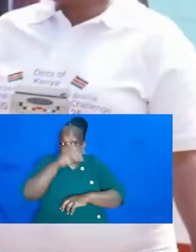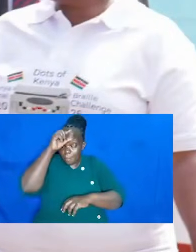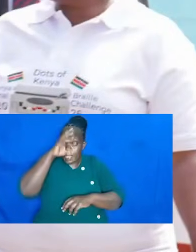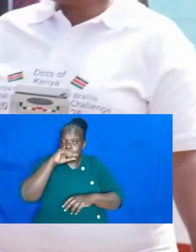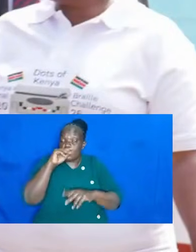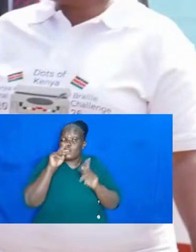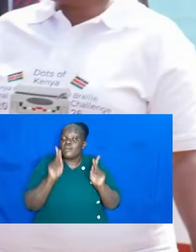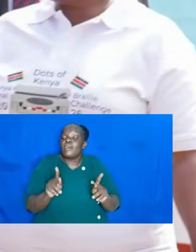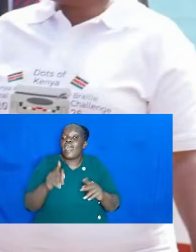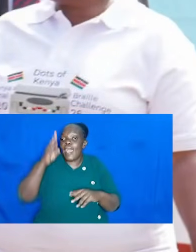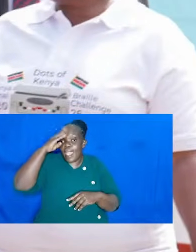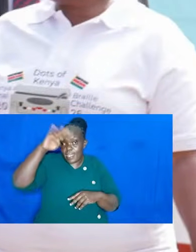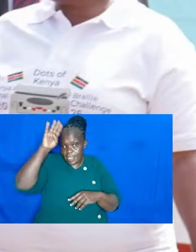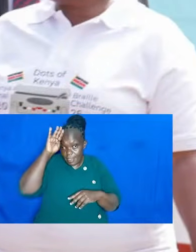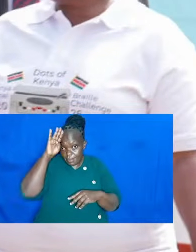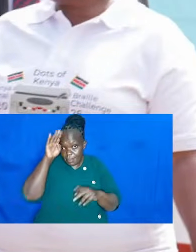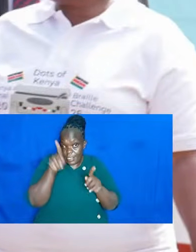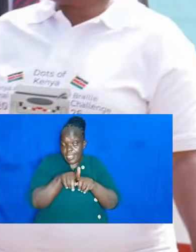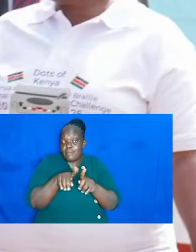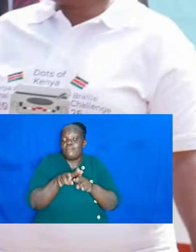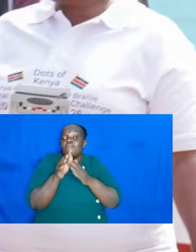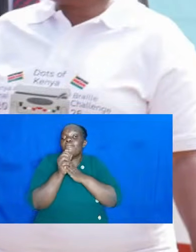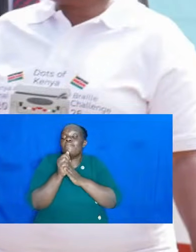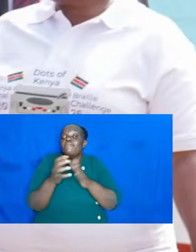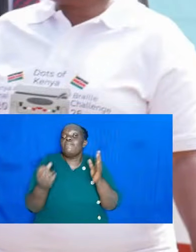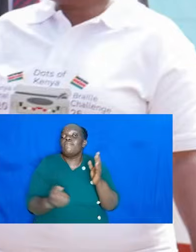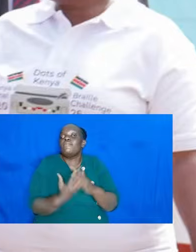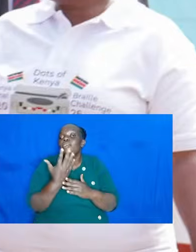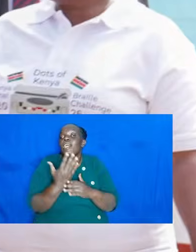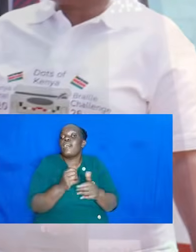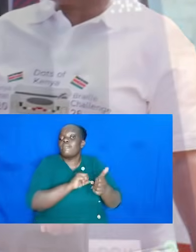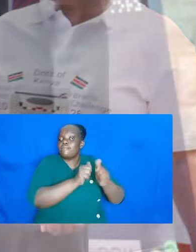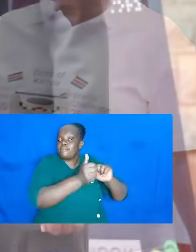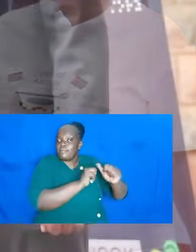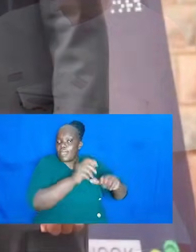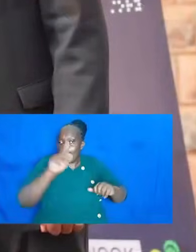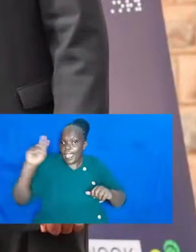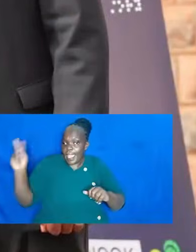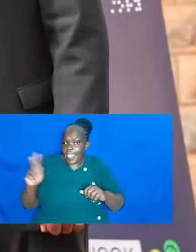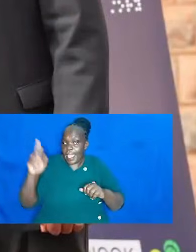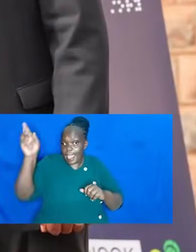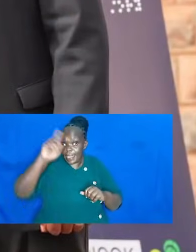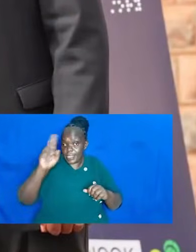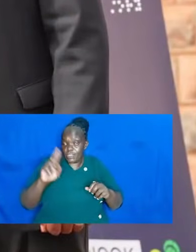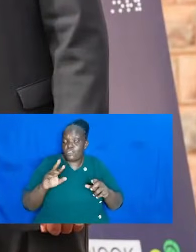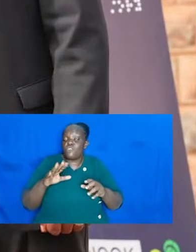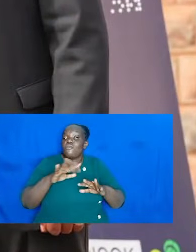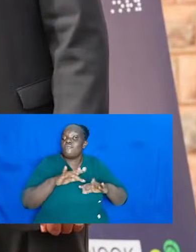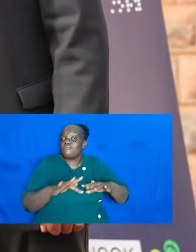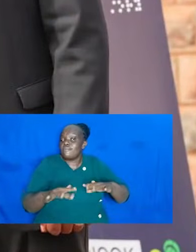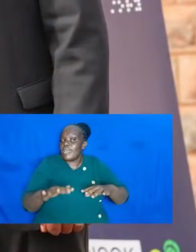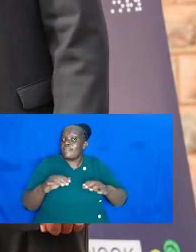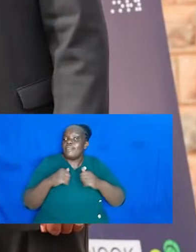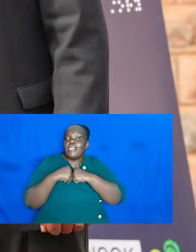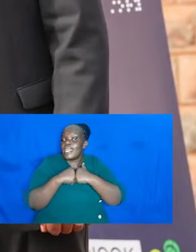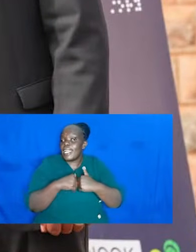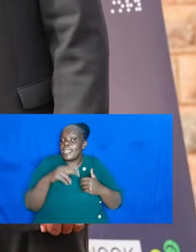Msemaji wa serikali Isaac Mwaura aliongoza uzinduzi wa mashindano ya Kenya Regional Braille Challenge